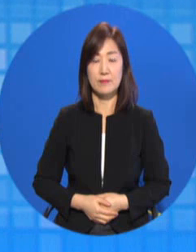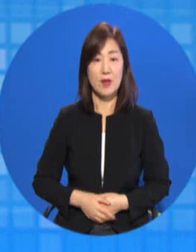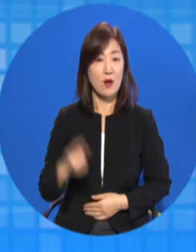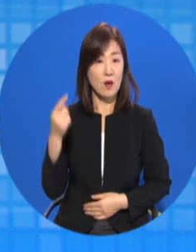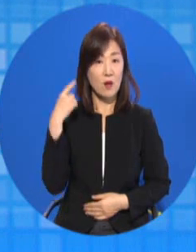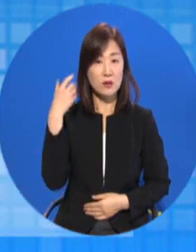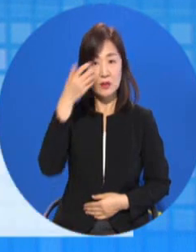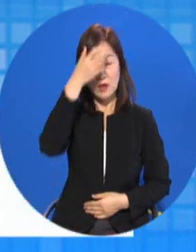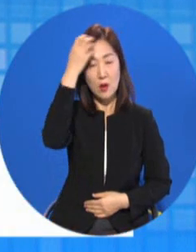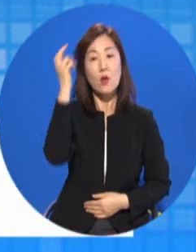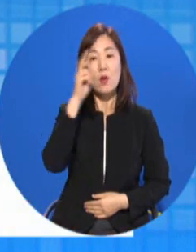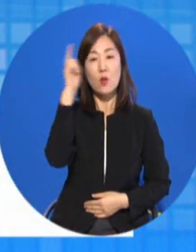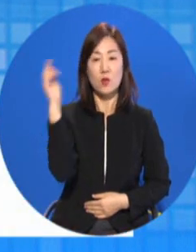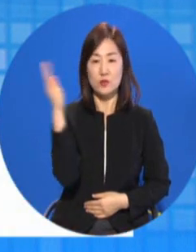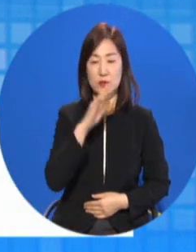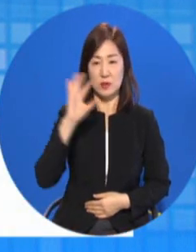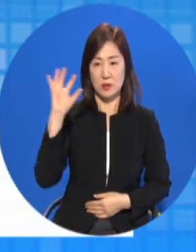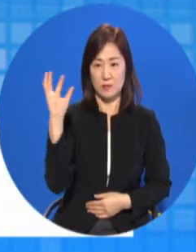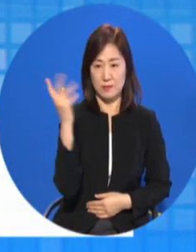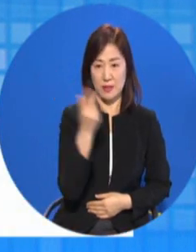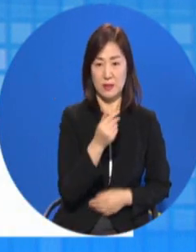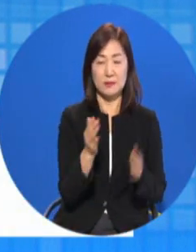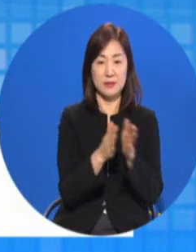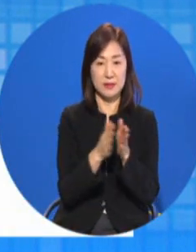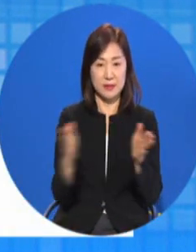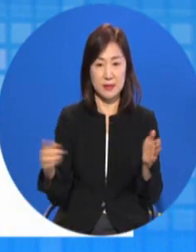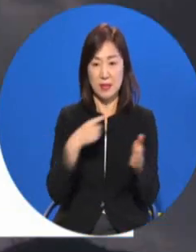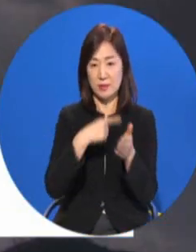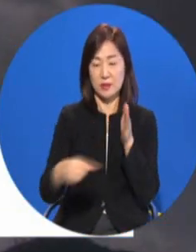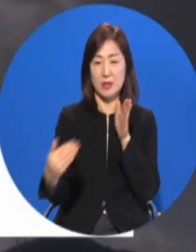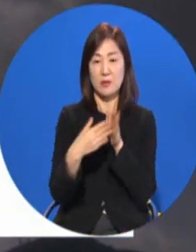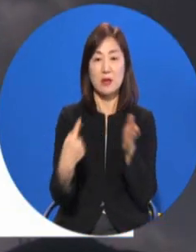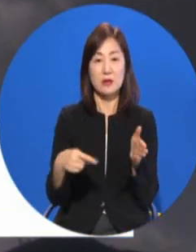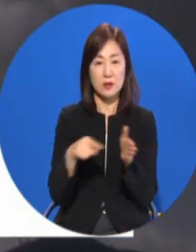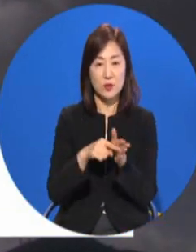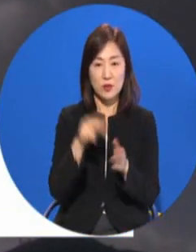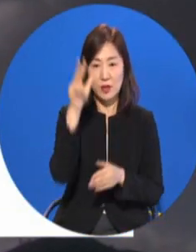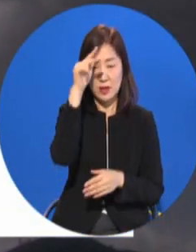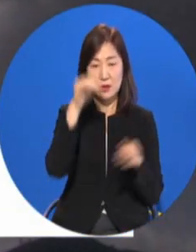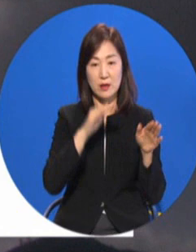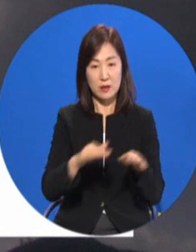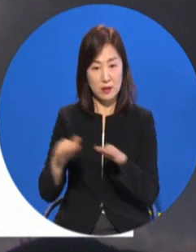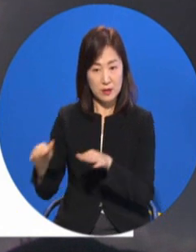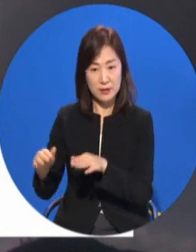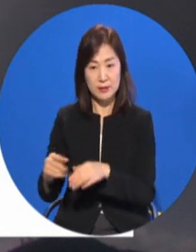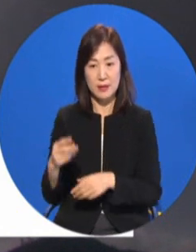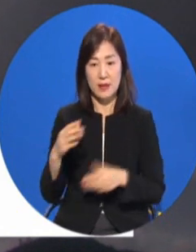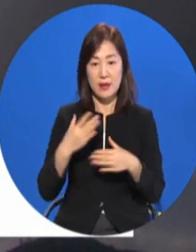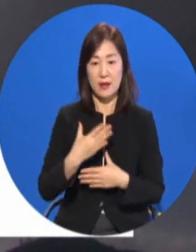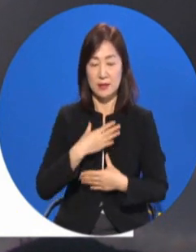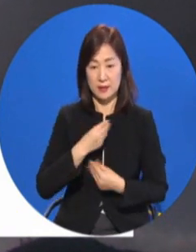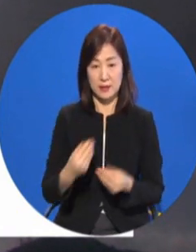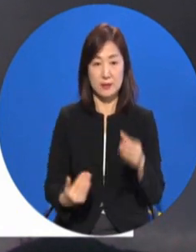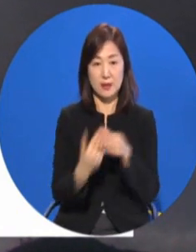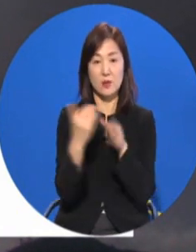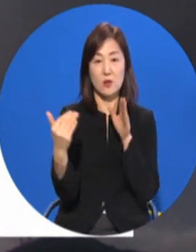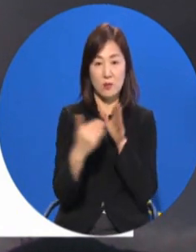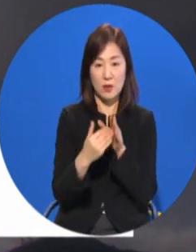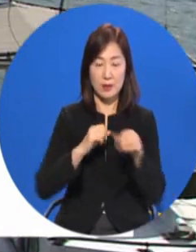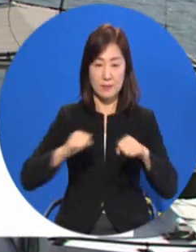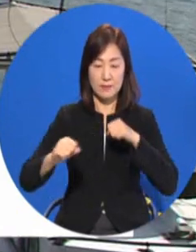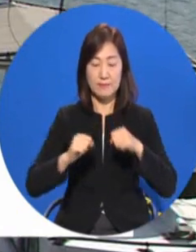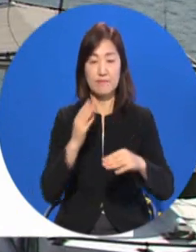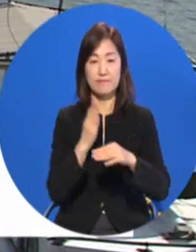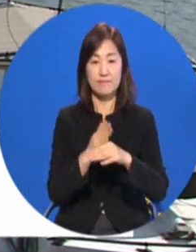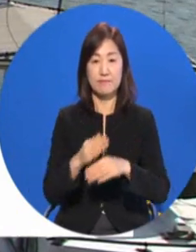어제 오후부터 시작된 강풍 피해를 막기 위해 해경이 관 아래 여 안전사고 예방 조치를 강화하고 났었습니다 요새 양 경찰서는